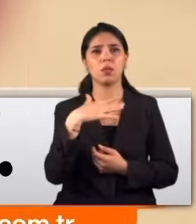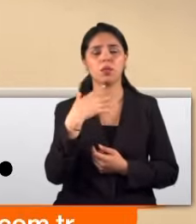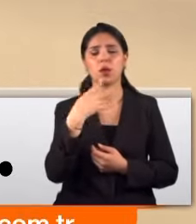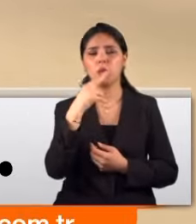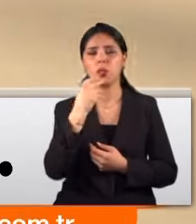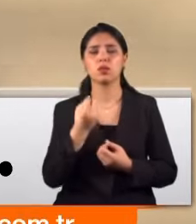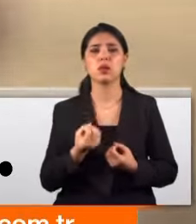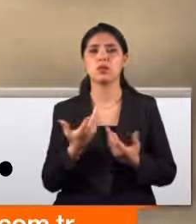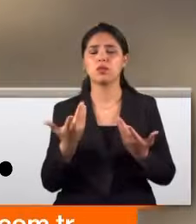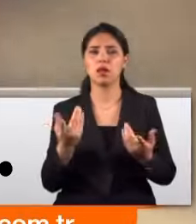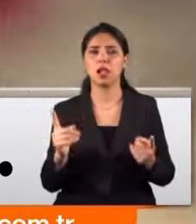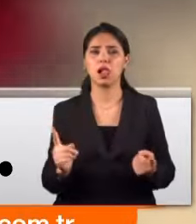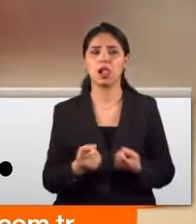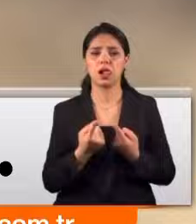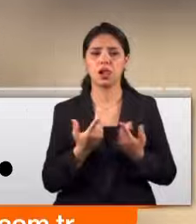bulamıyor.